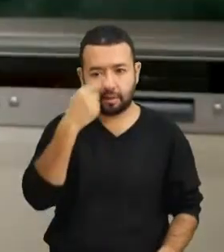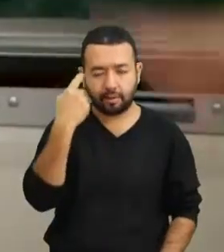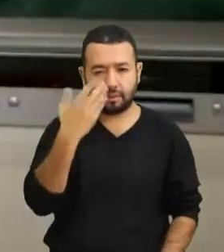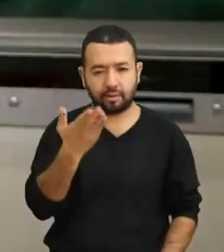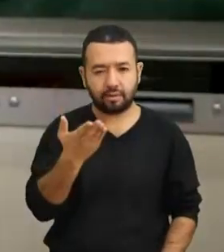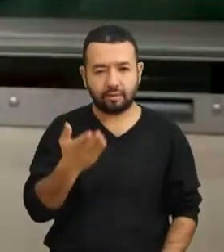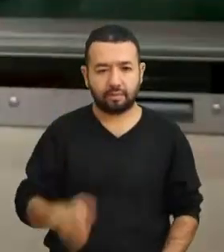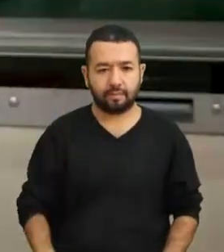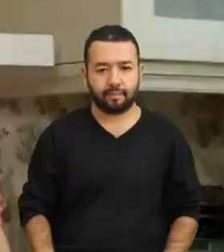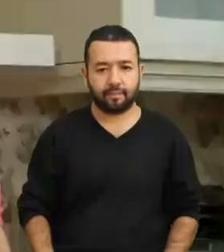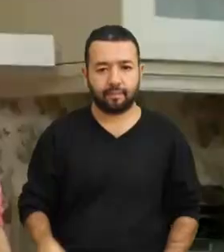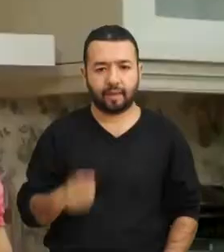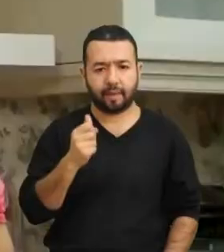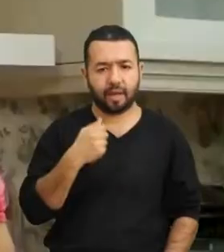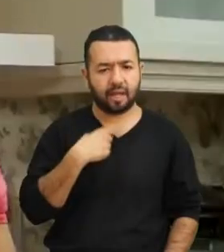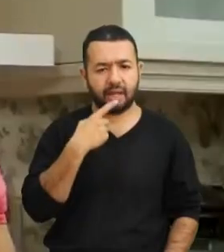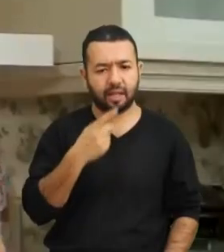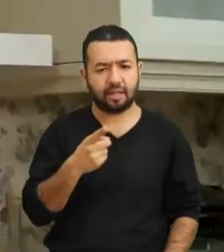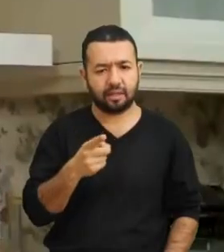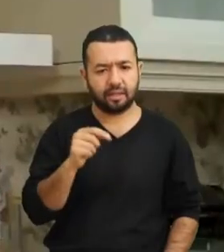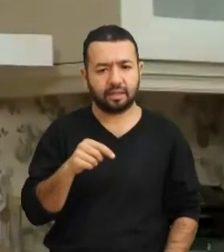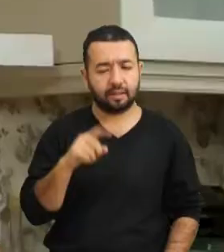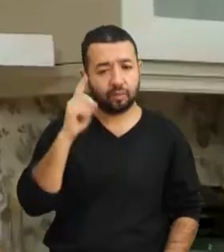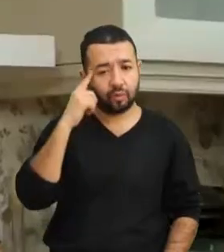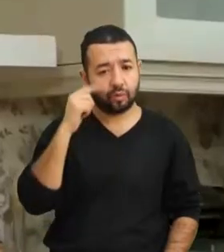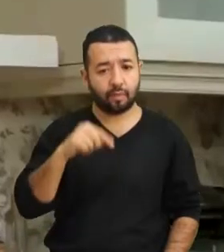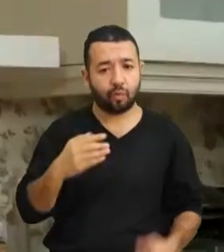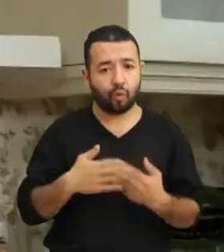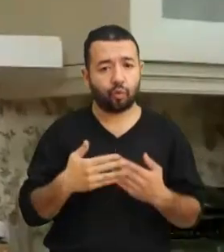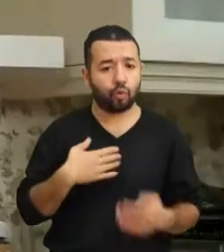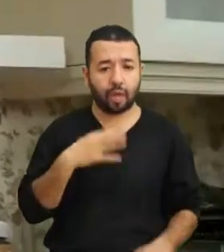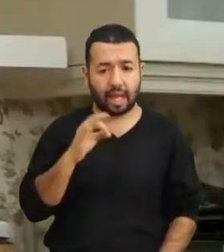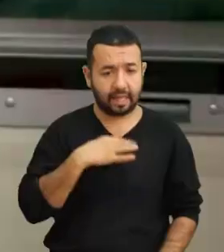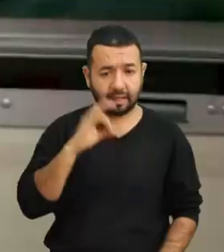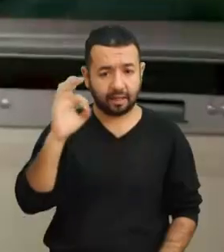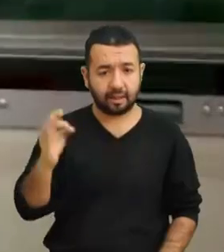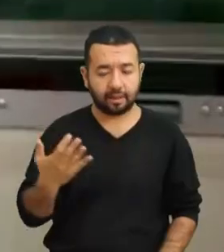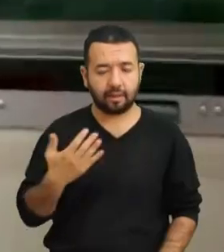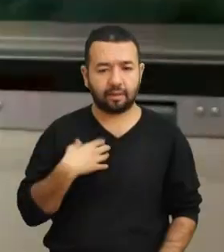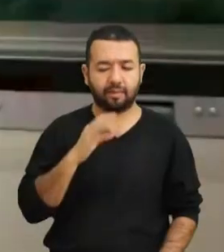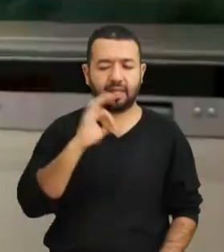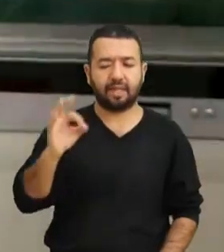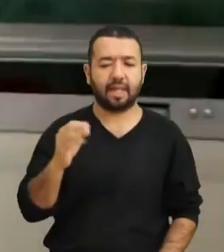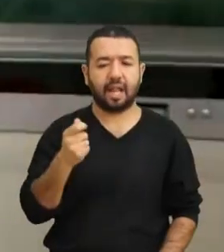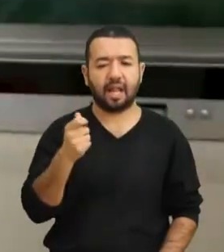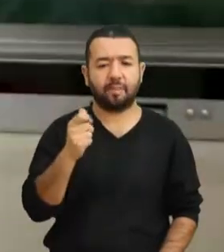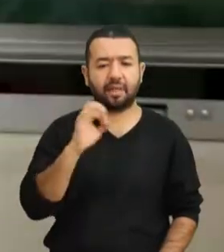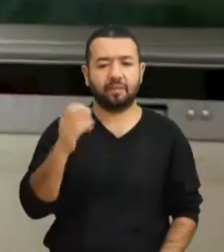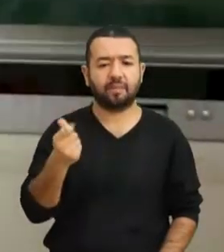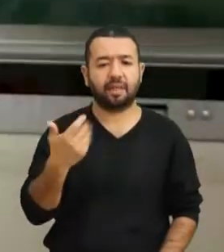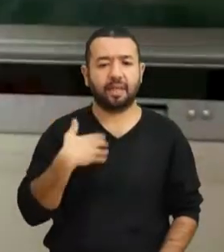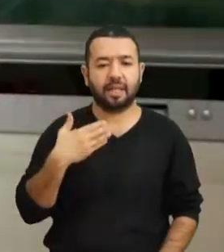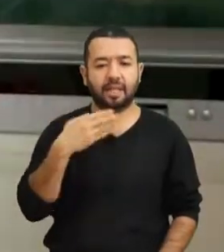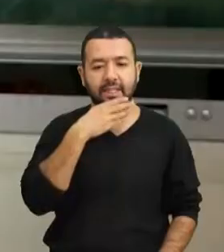ya. Paradan bahsetmişken sen şimdi düşünelim bakalım. Bu düğünde biz onlara ne takacağız şimdi? Ya ne takacağız Allah aşkına? Ben